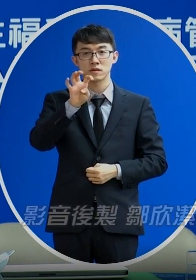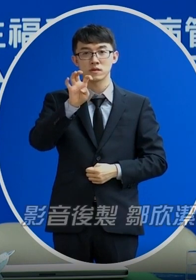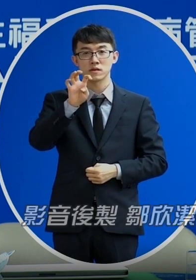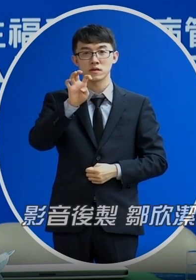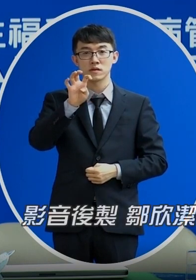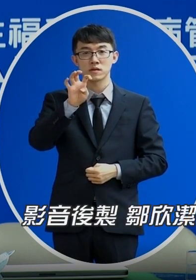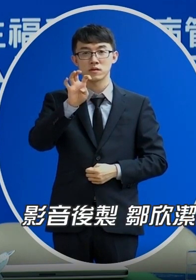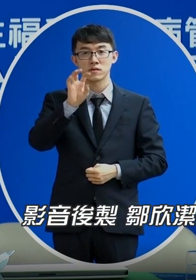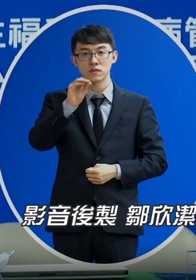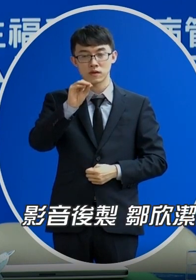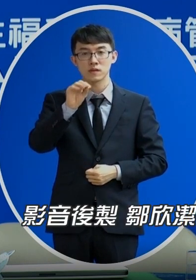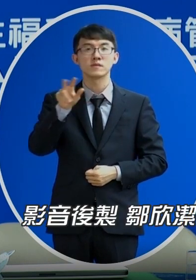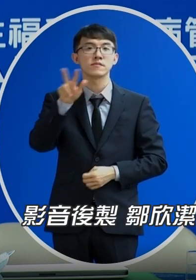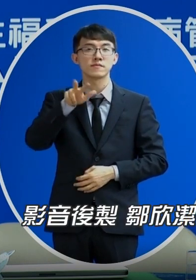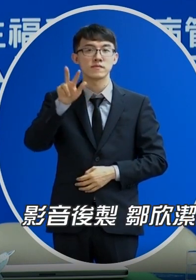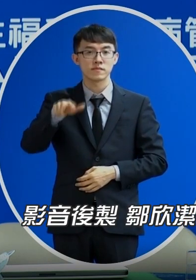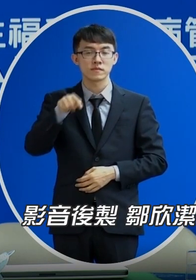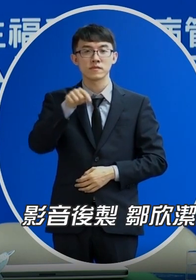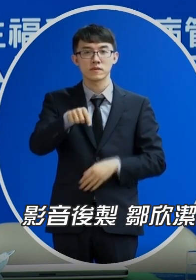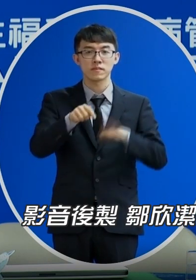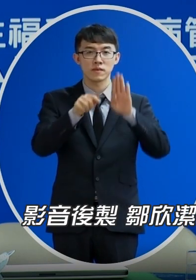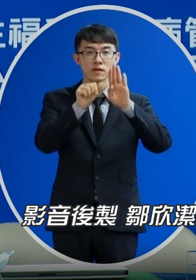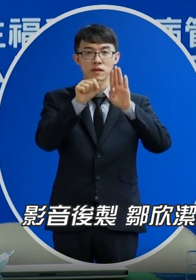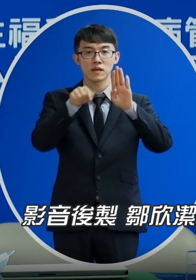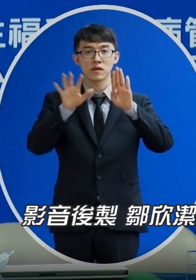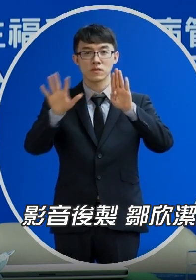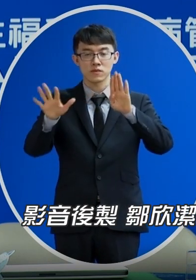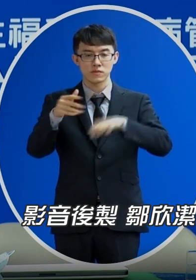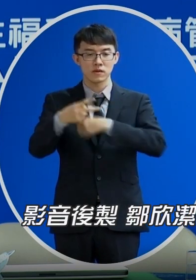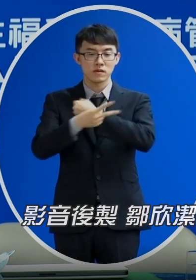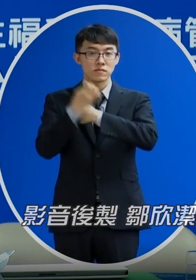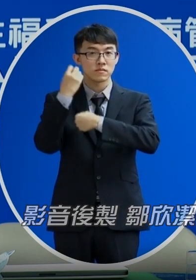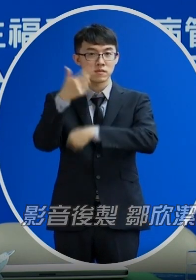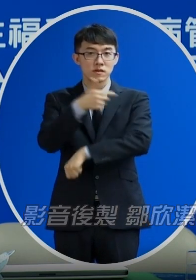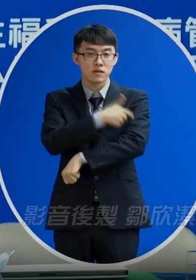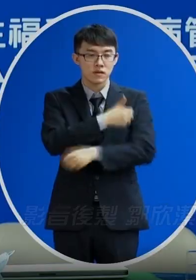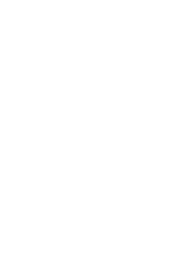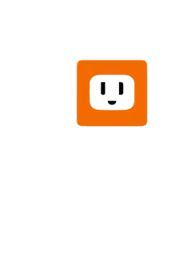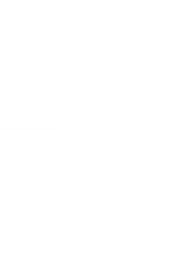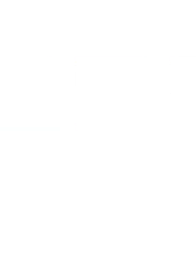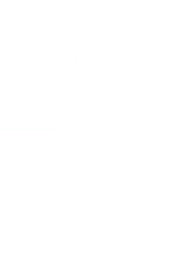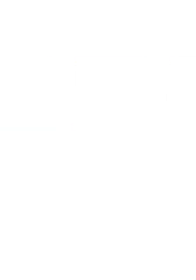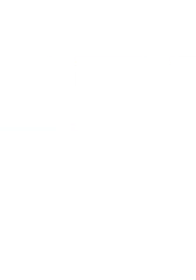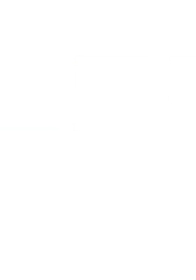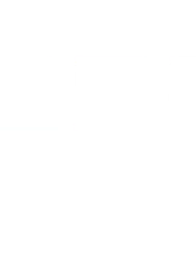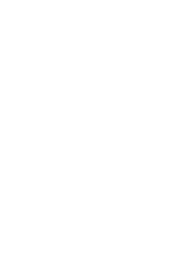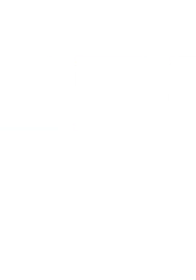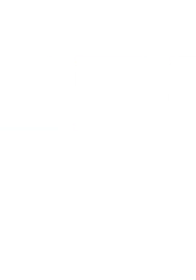BA.5 的次世代疫苗就是送到我们各地的卫生局。